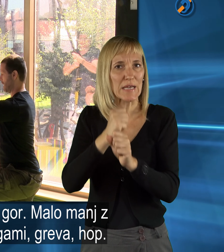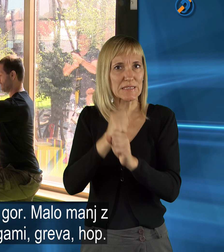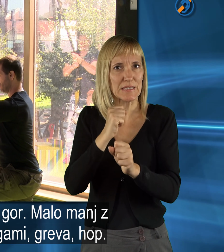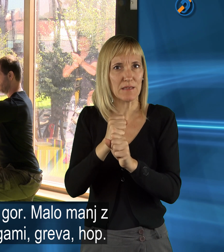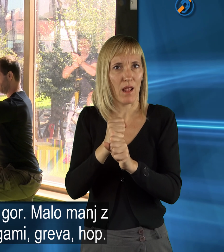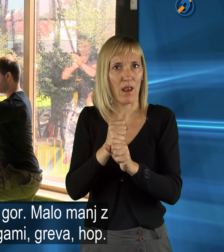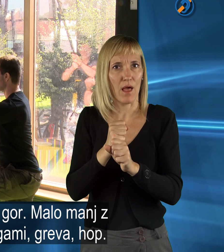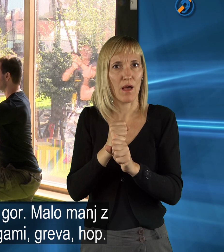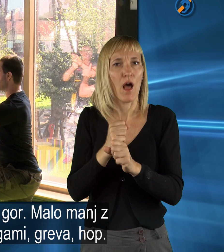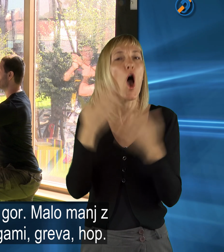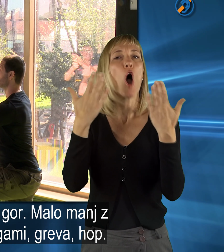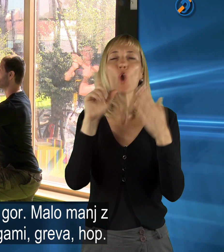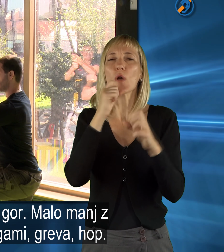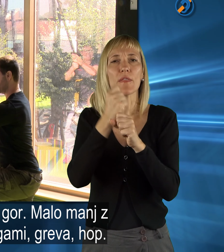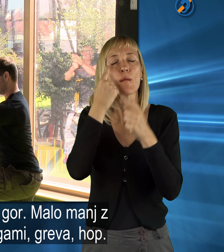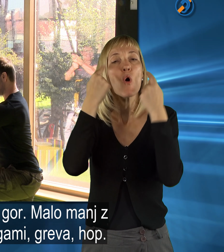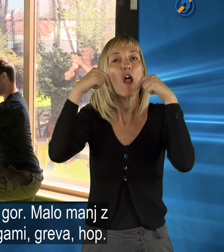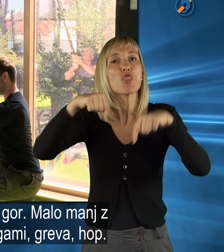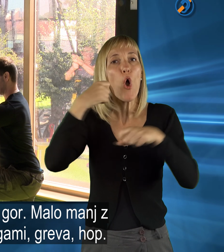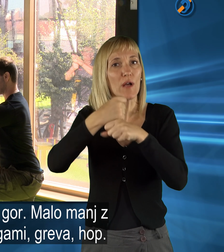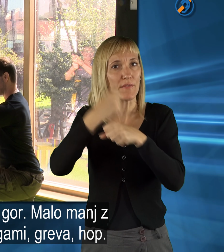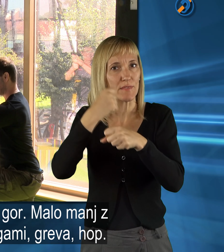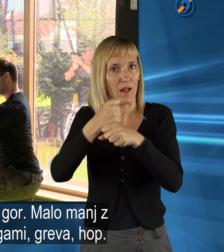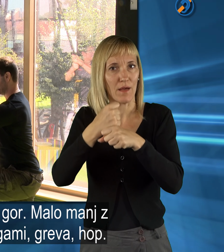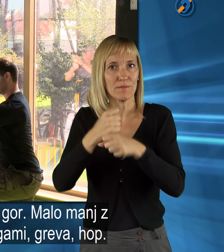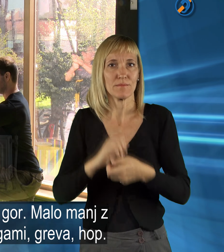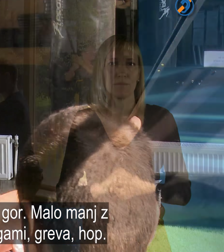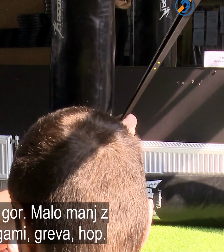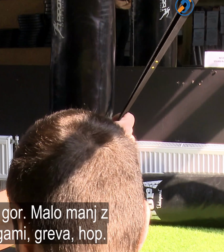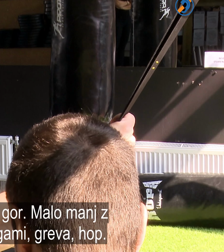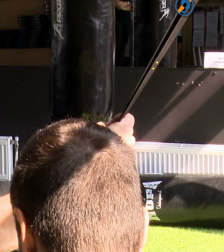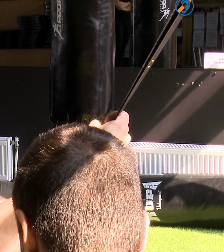To, počas, malo menj z rokami, z nogami, gre gor, hop.